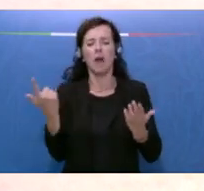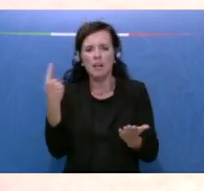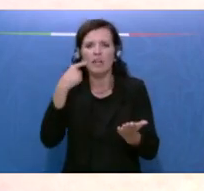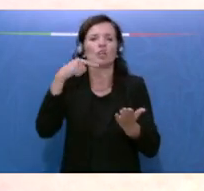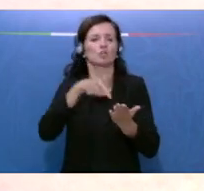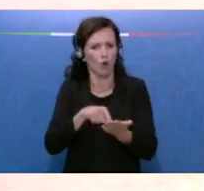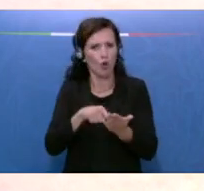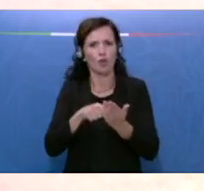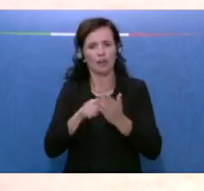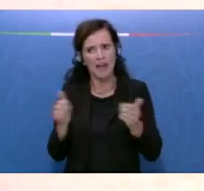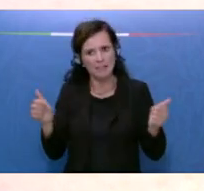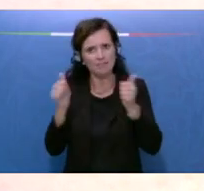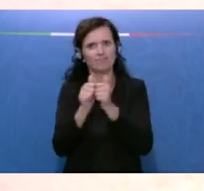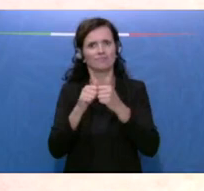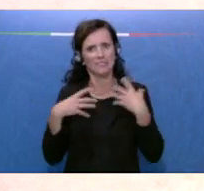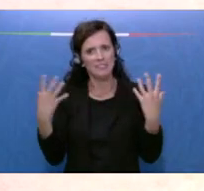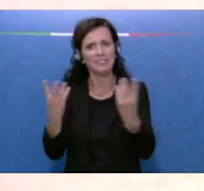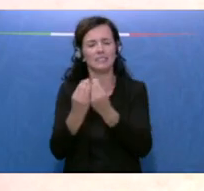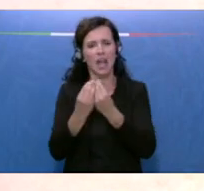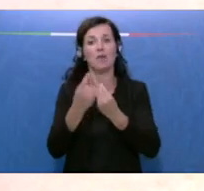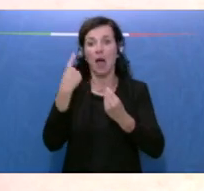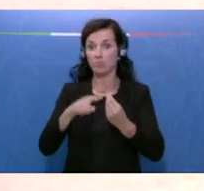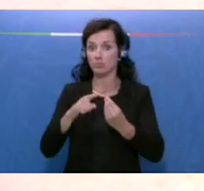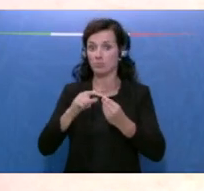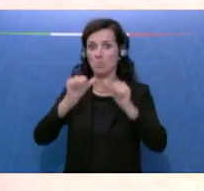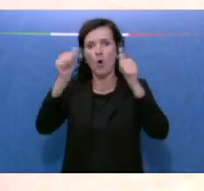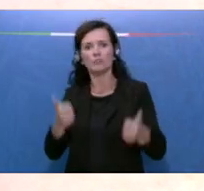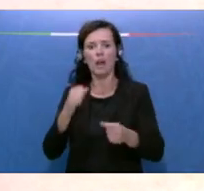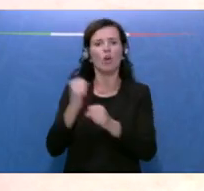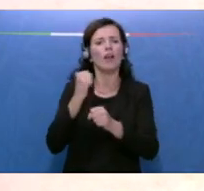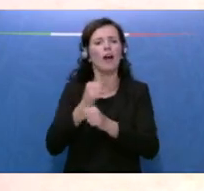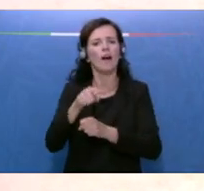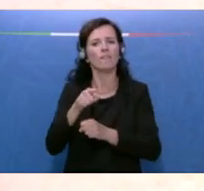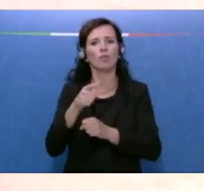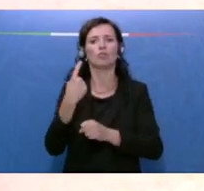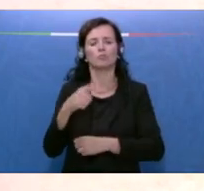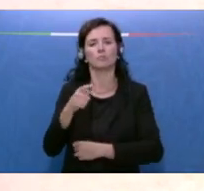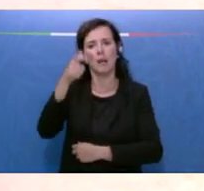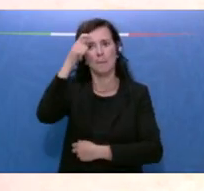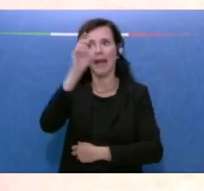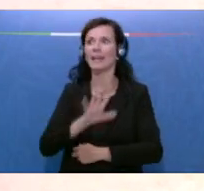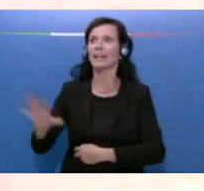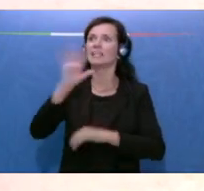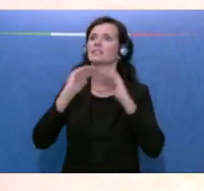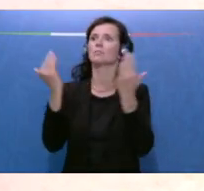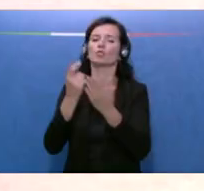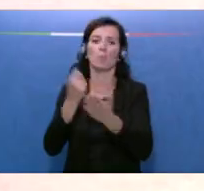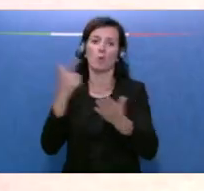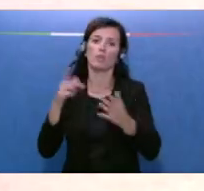ma sta ritornando come schema di lavoro dei paesi più importanti del mondo